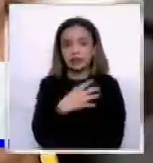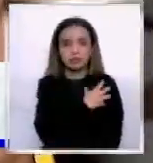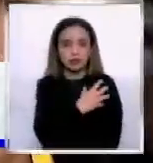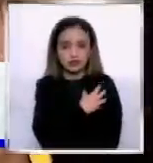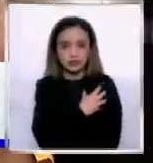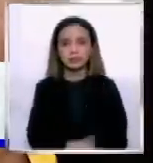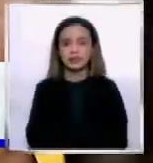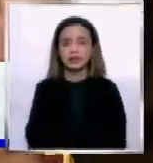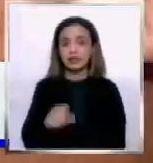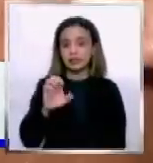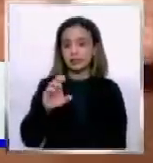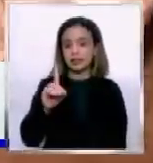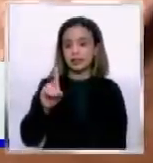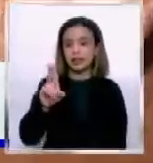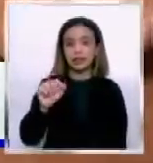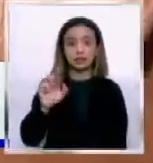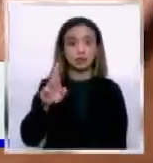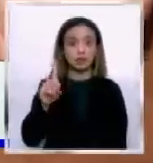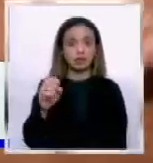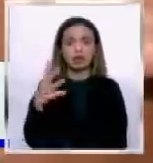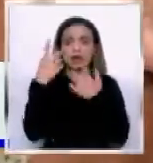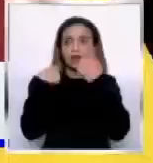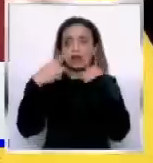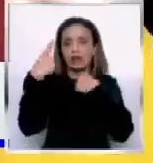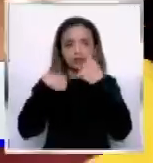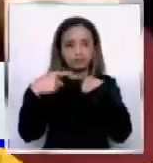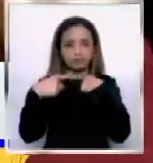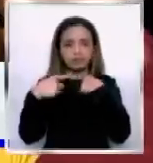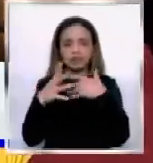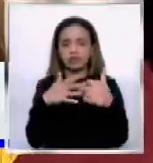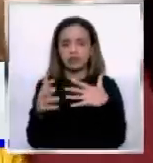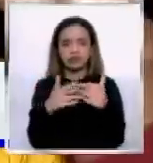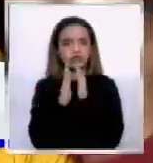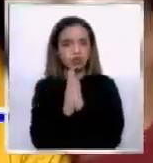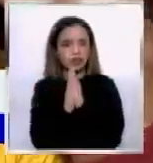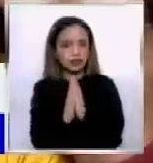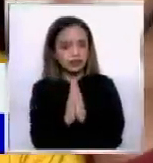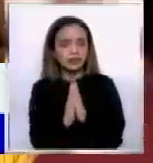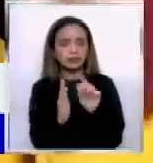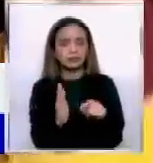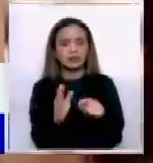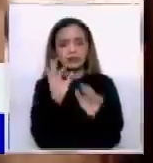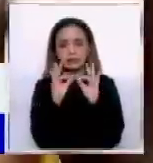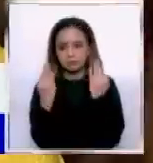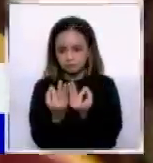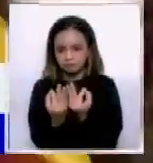Eduardo, naluha na lang habang ipinagdarasal ang kanyang pamilya. Tama na yung panalangin ko sa kanyang